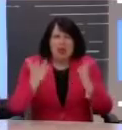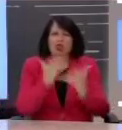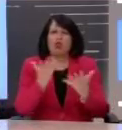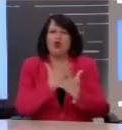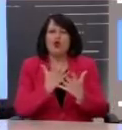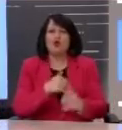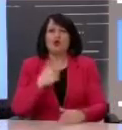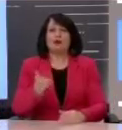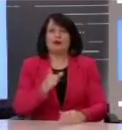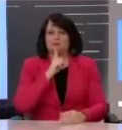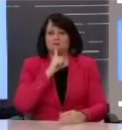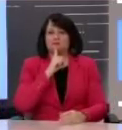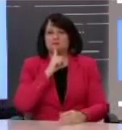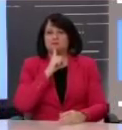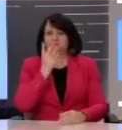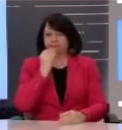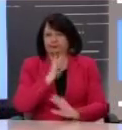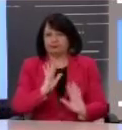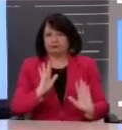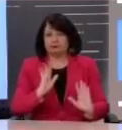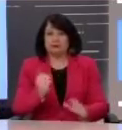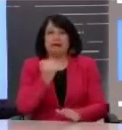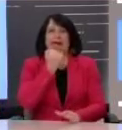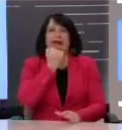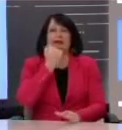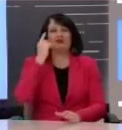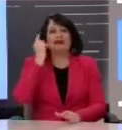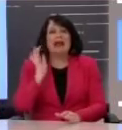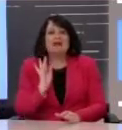έριξε σιγή ασυρμάτου και όταν κατάλαβε το λάθος,